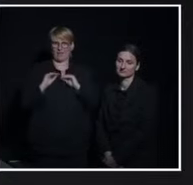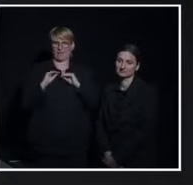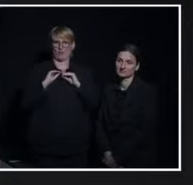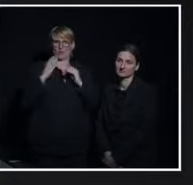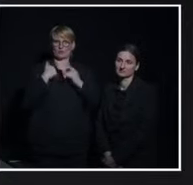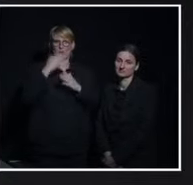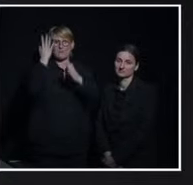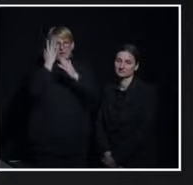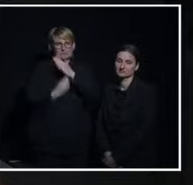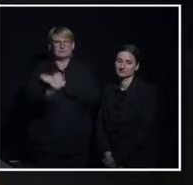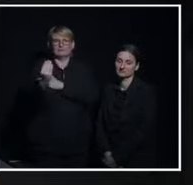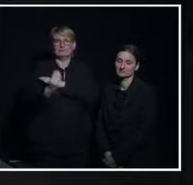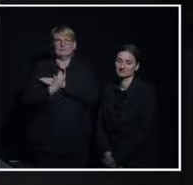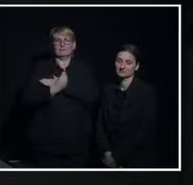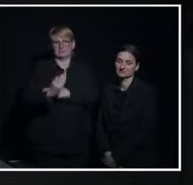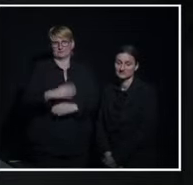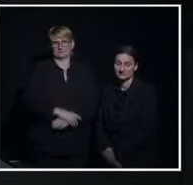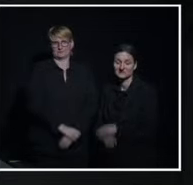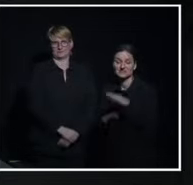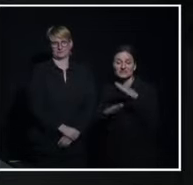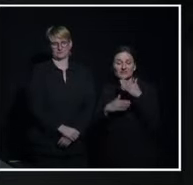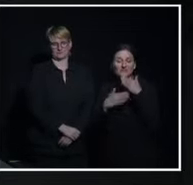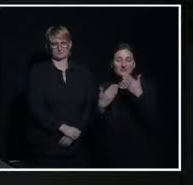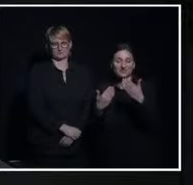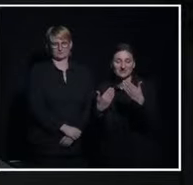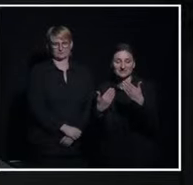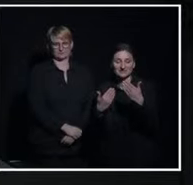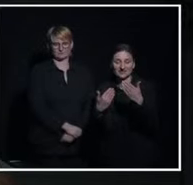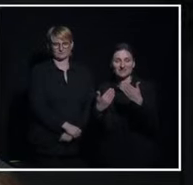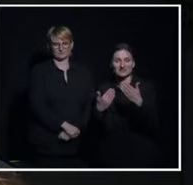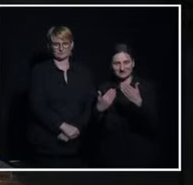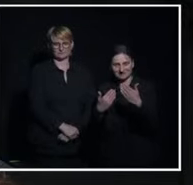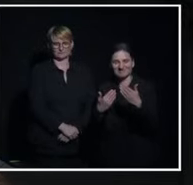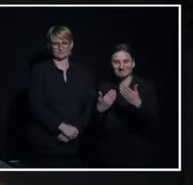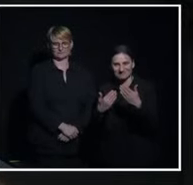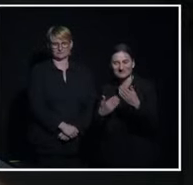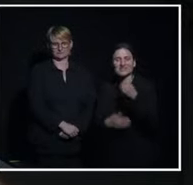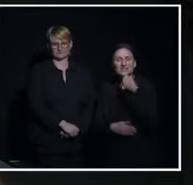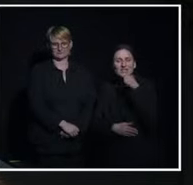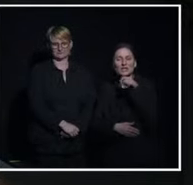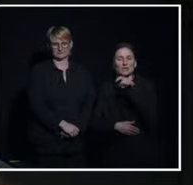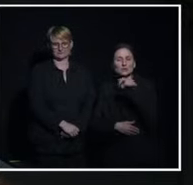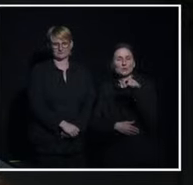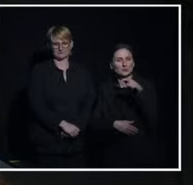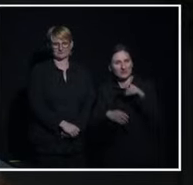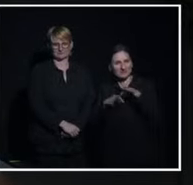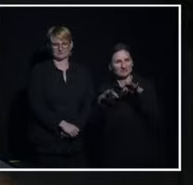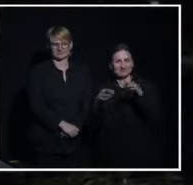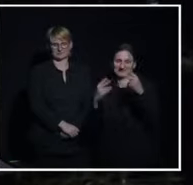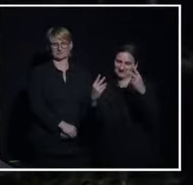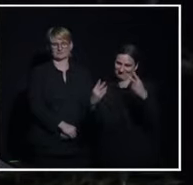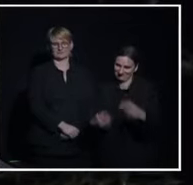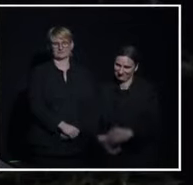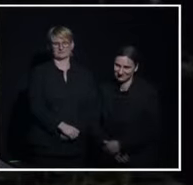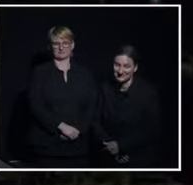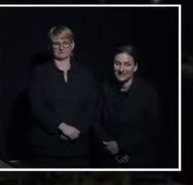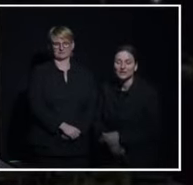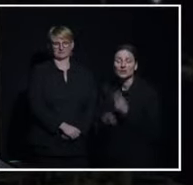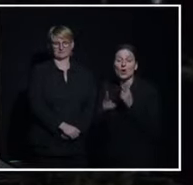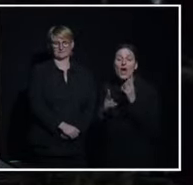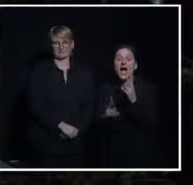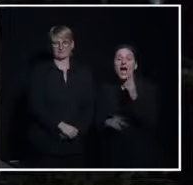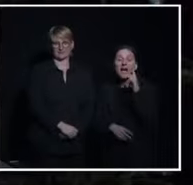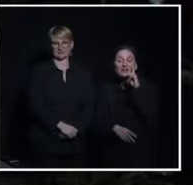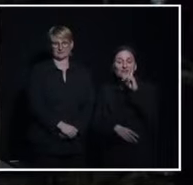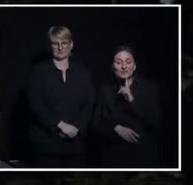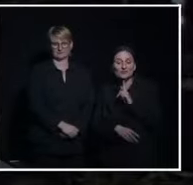besseres Verständnis dafür. Vielen Dank. Da sehen Sie, wie Sie auch die Jugend angesteckt haben. Vielen Dank. So, jetzt haben wir noch eine Dame hier oben.